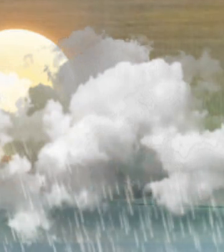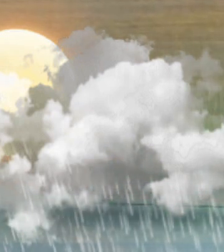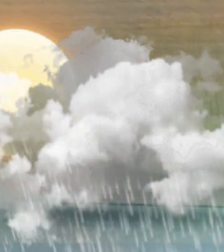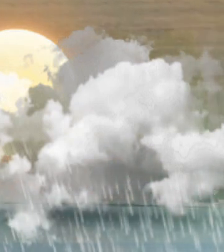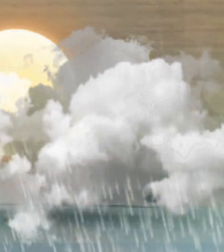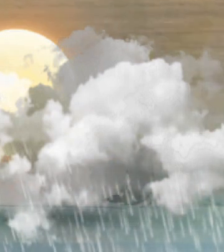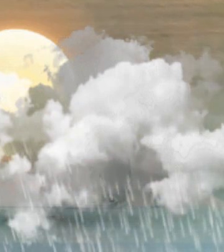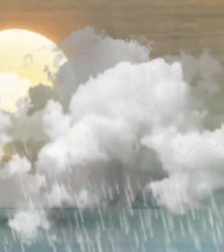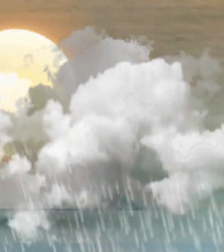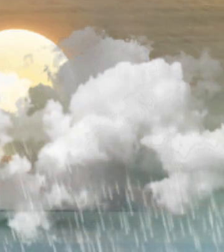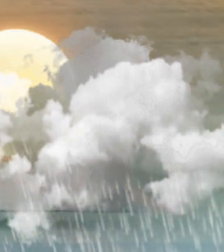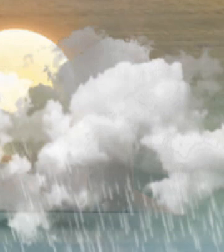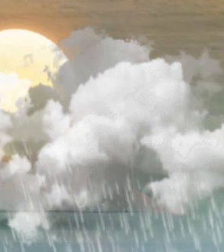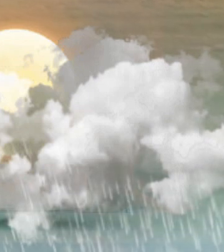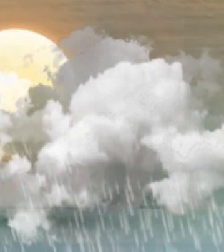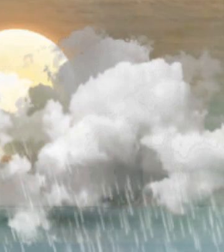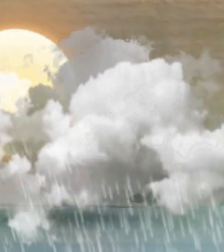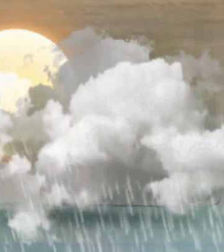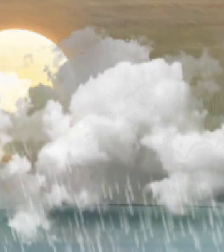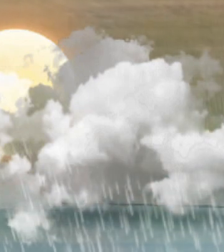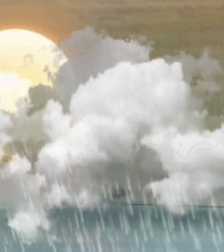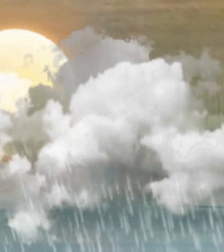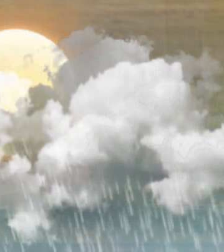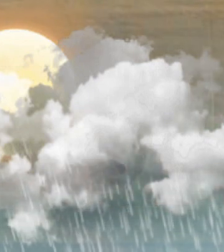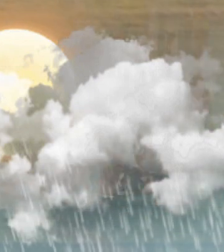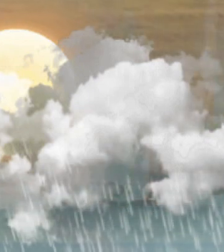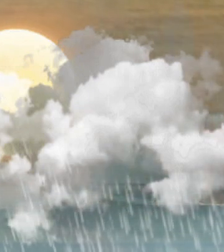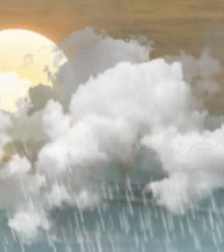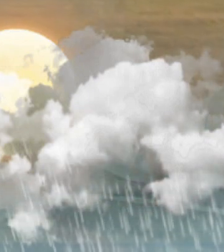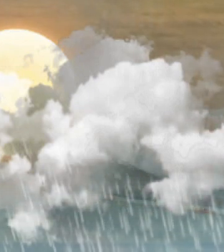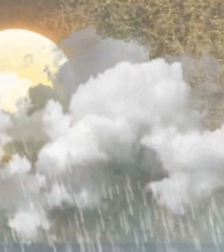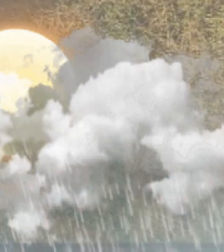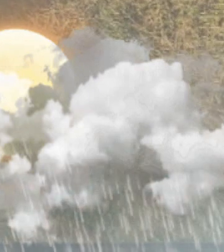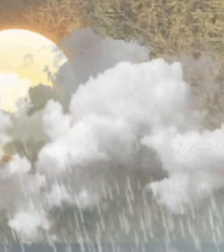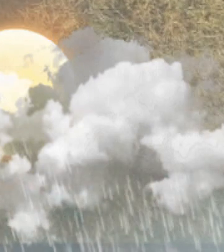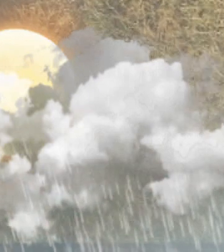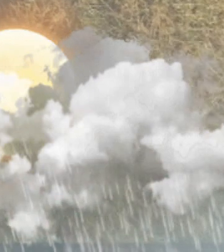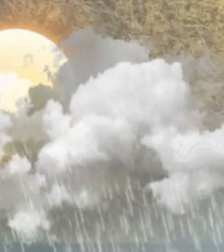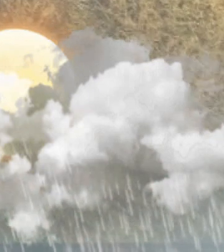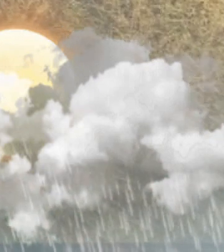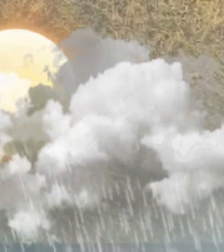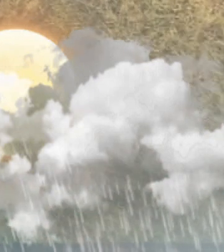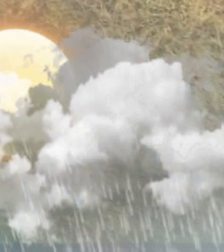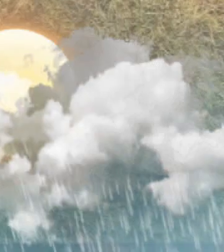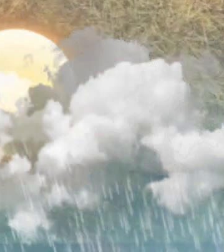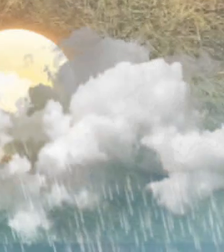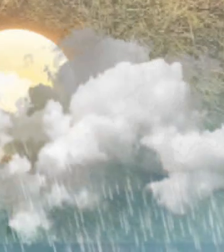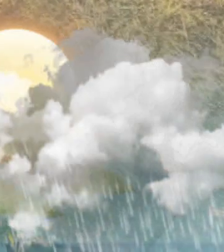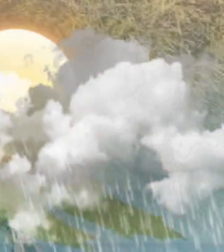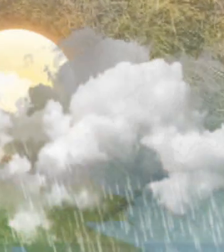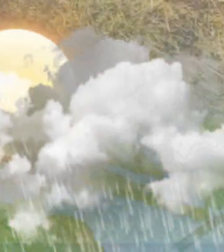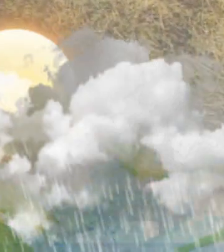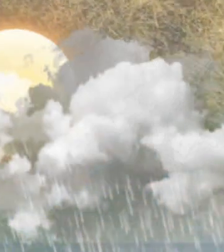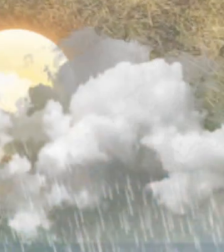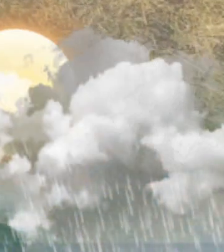плюс 9, а вечарам да плюс 5 градусаў. Вецер заходні 5-8 метраў за секунду. Атмасферны